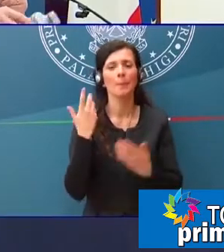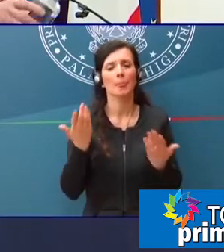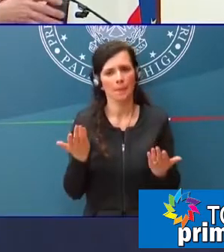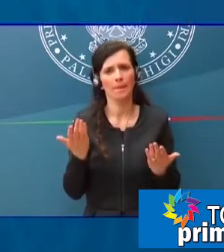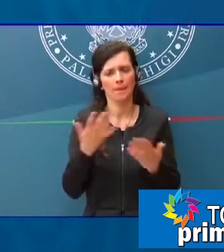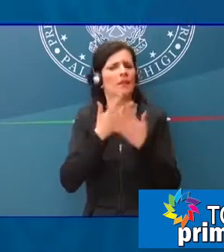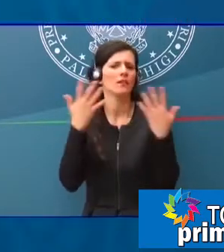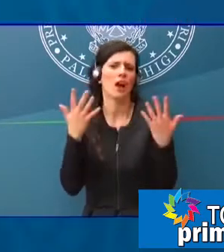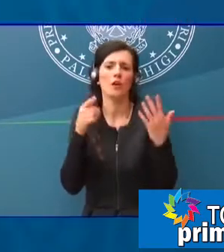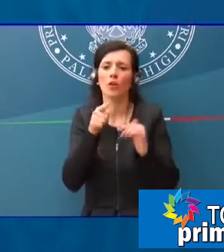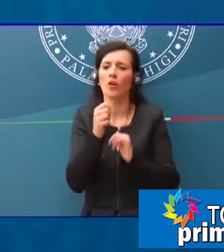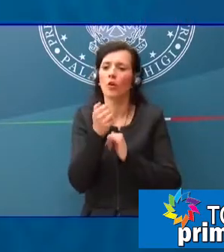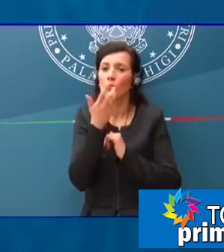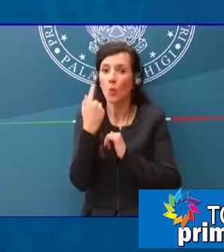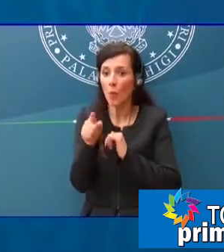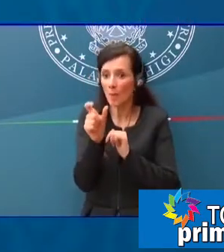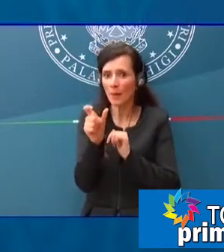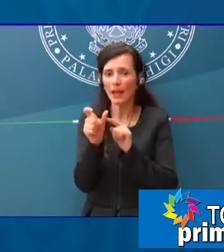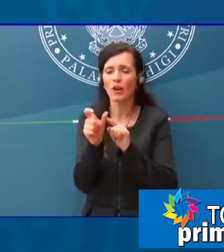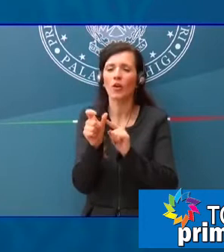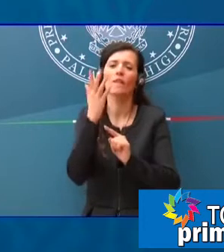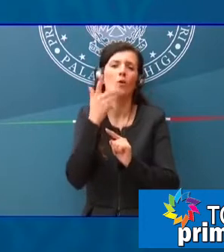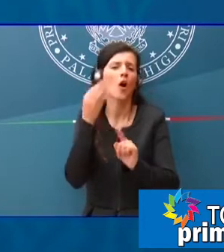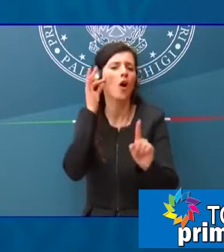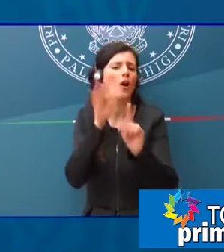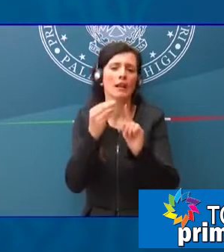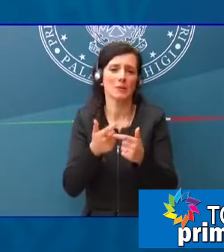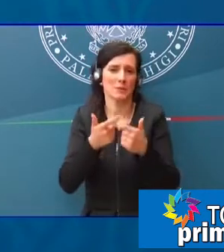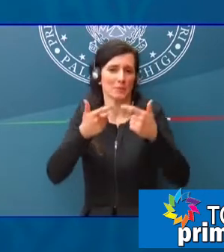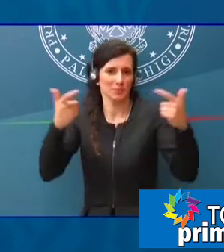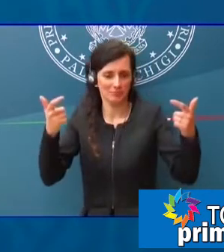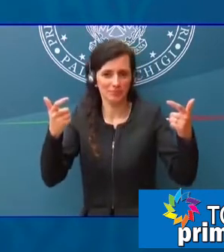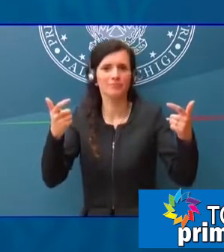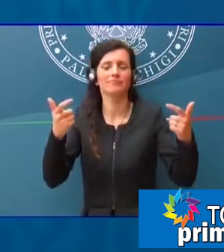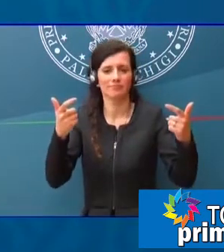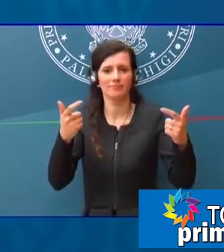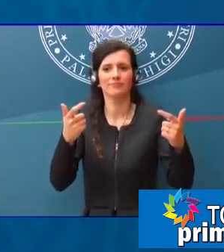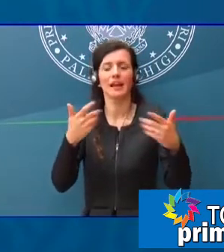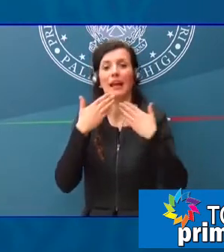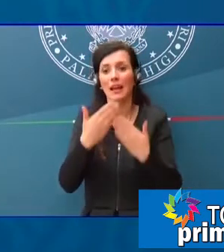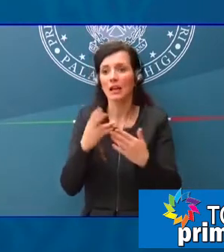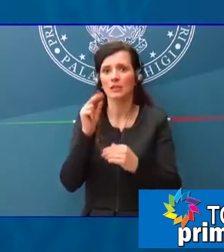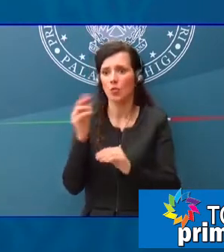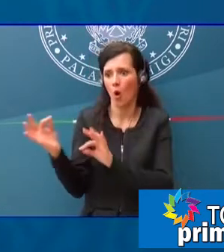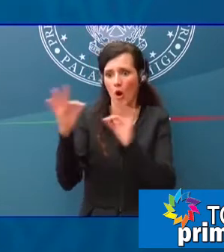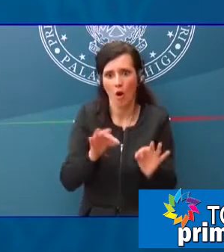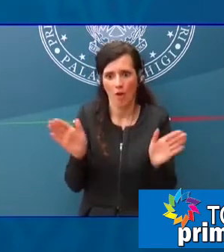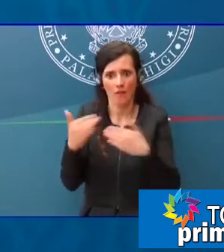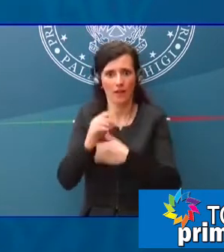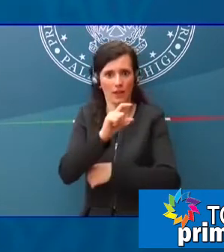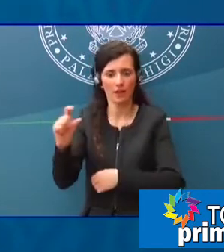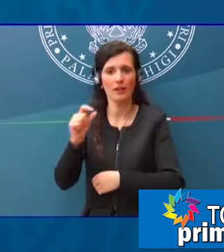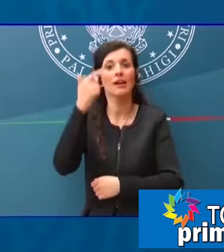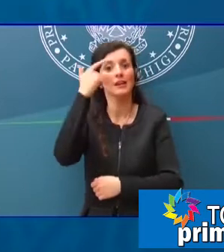ancora numeri che vogliamo crescano in maniera significativa anche sulla base delle nuove dosi in arrivo. Come è noto, entro la